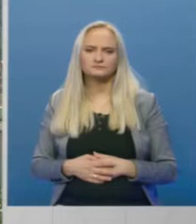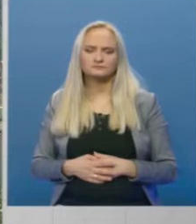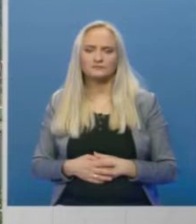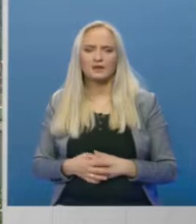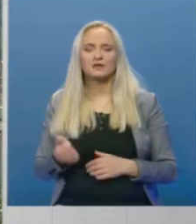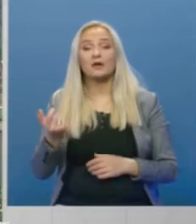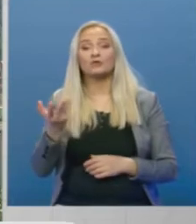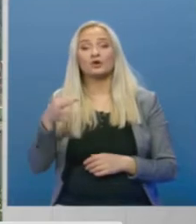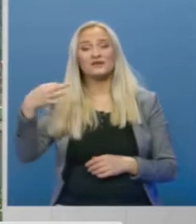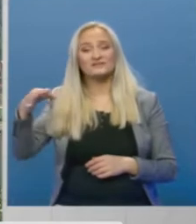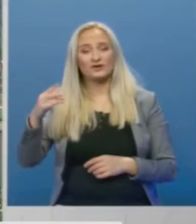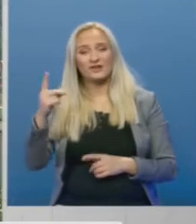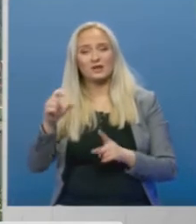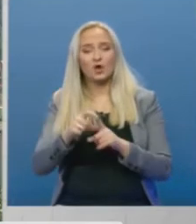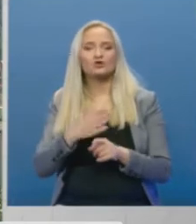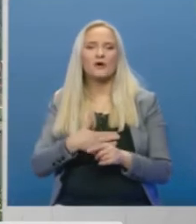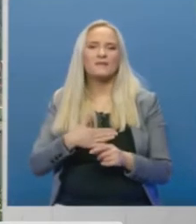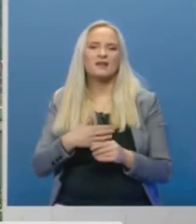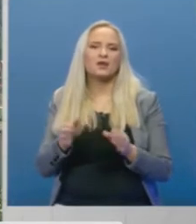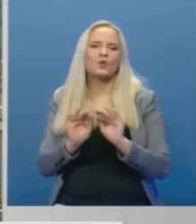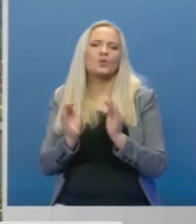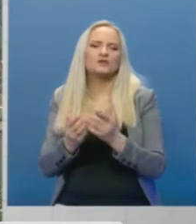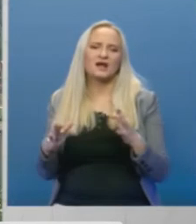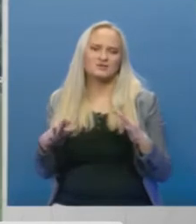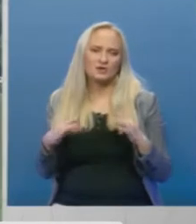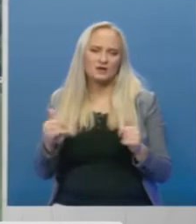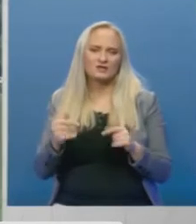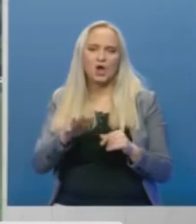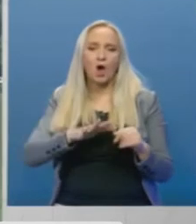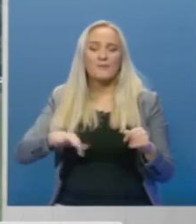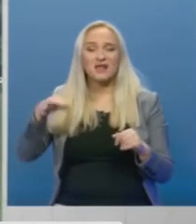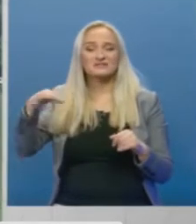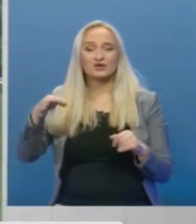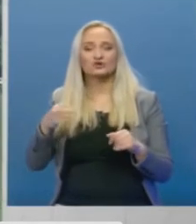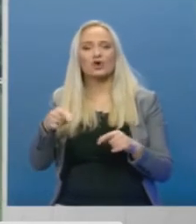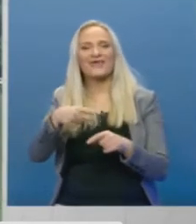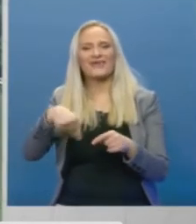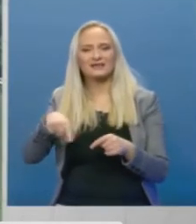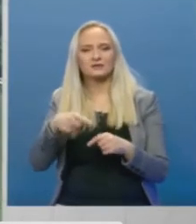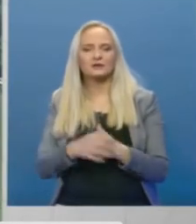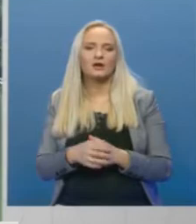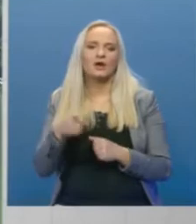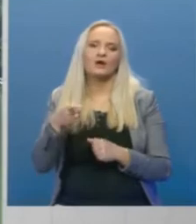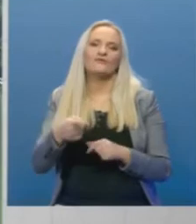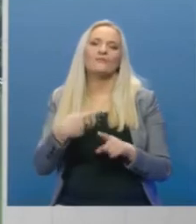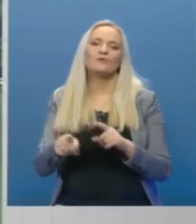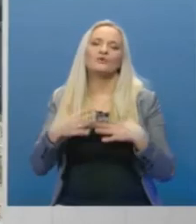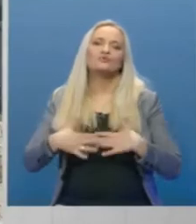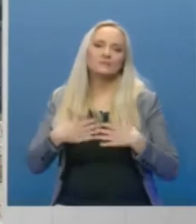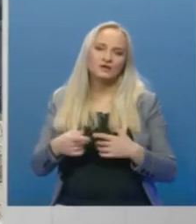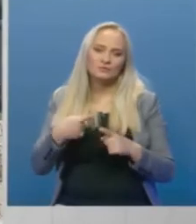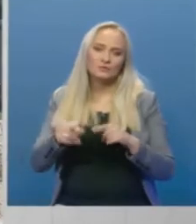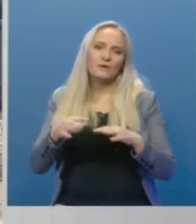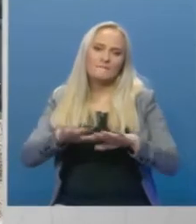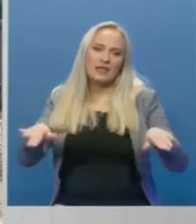Za brojne Zvorničane jedan od omiljenih kutaka za odmor jeste i obala Zvorničkog jezera. Ovog avgusta umjesto kupača na plaži